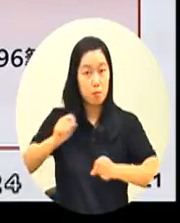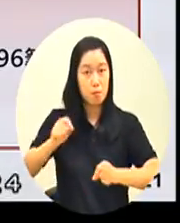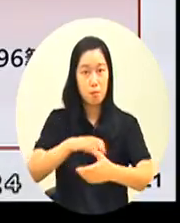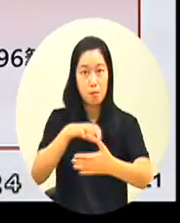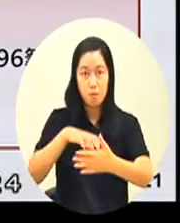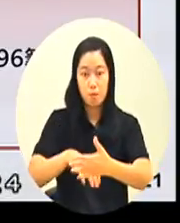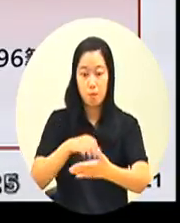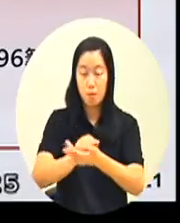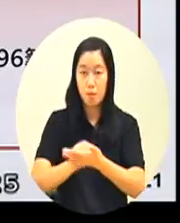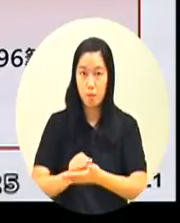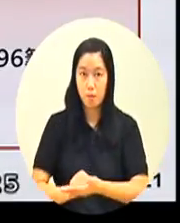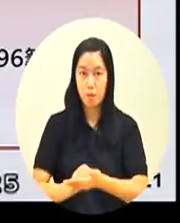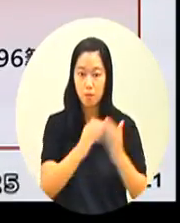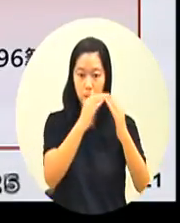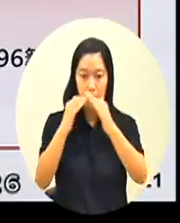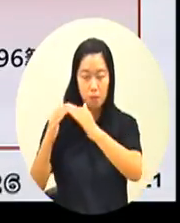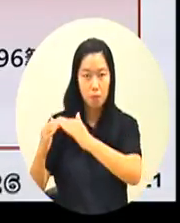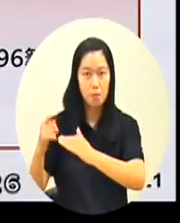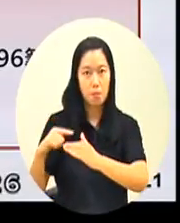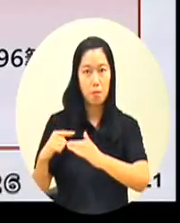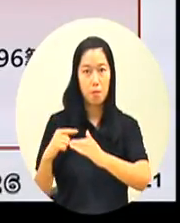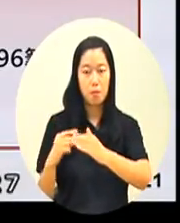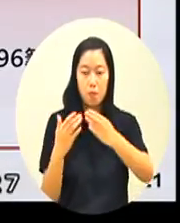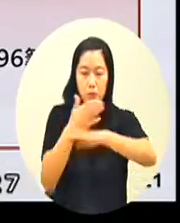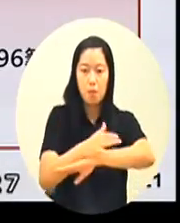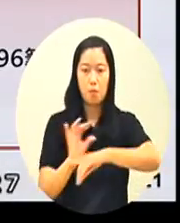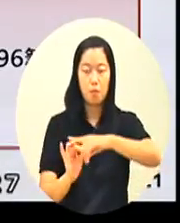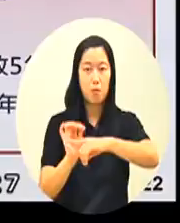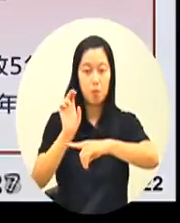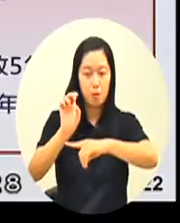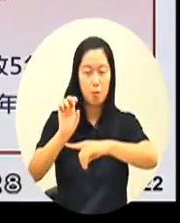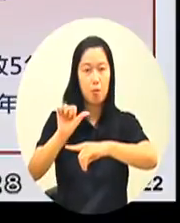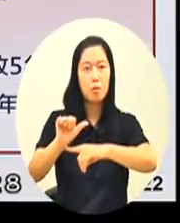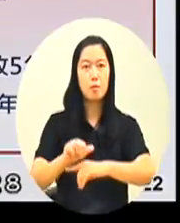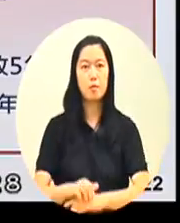有在户数上都超过了25%。